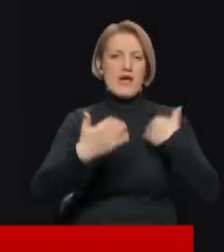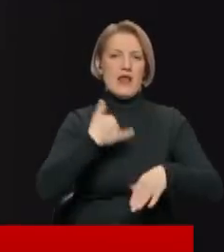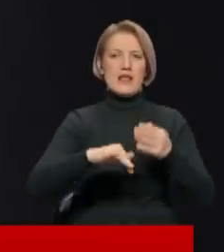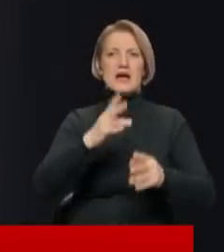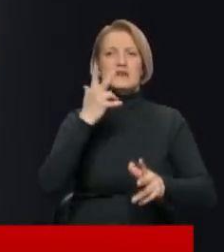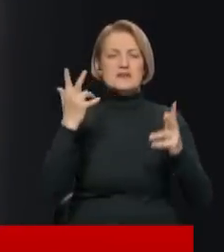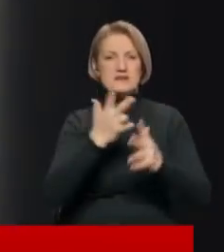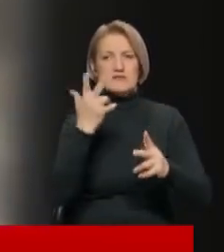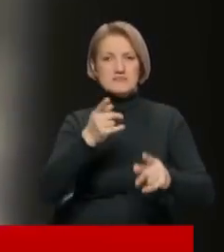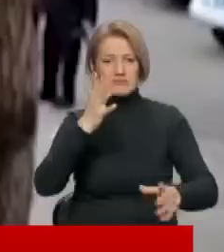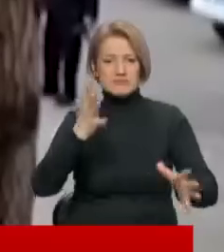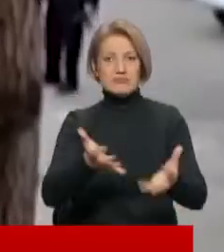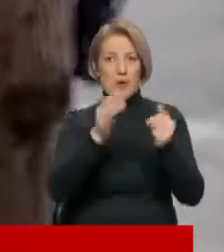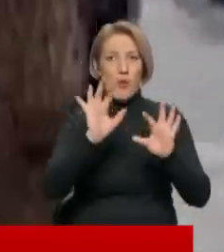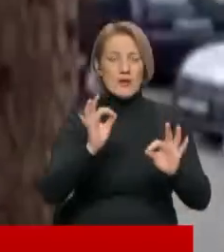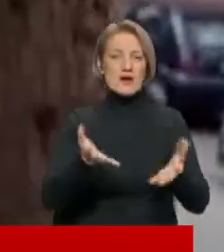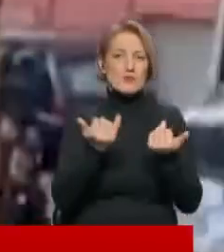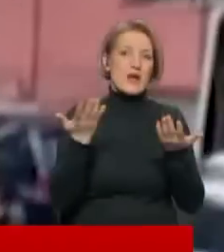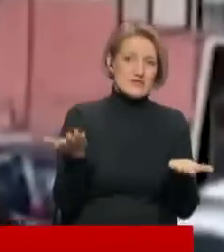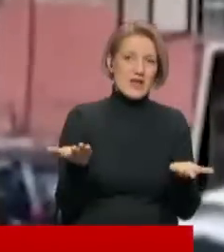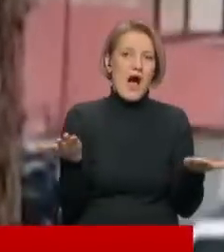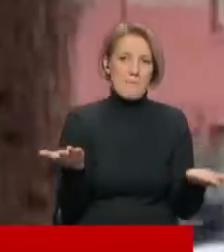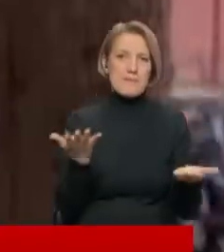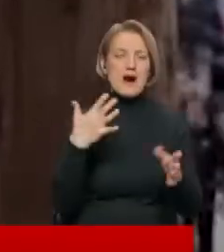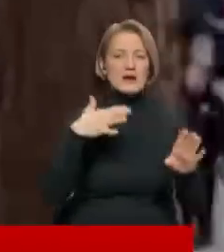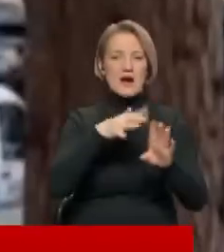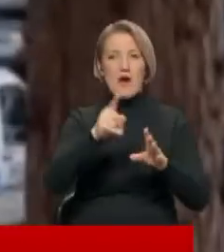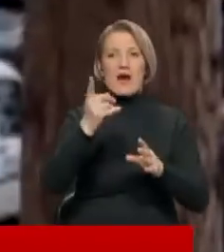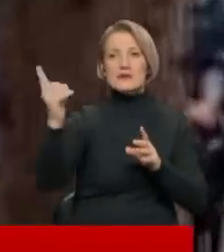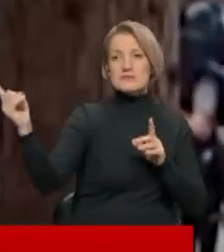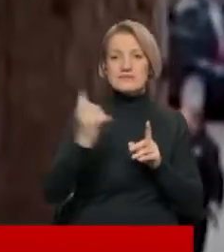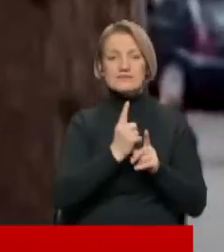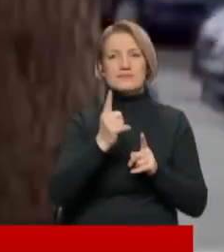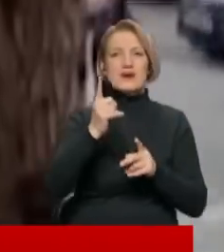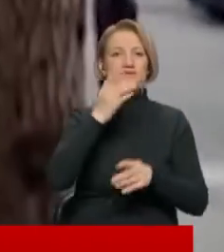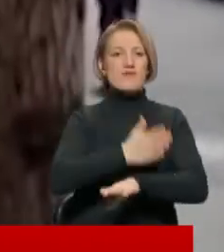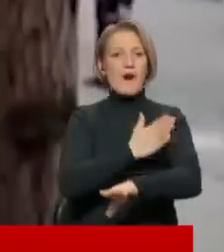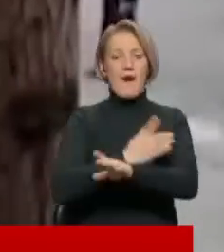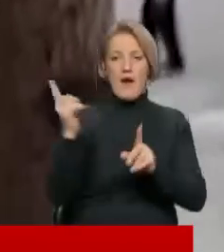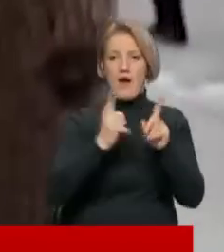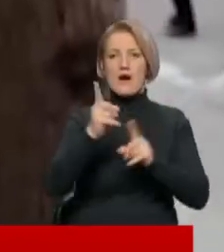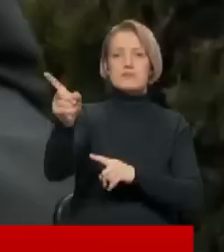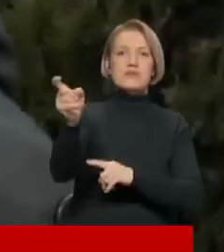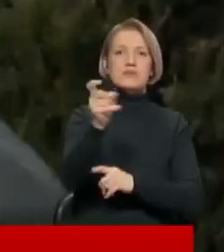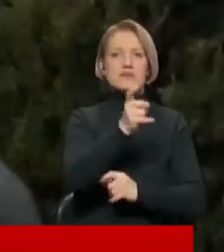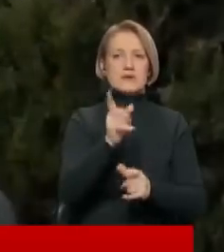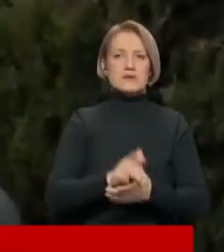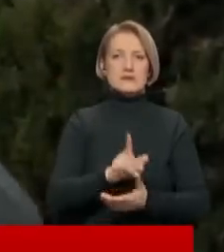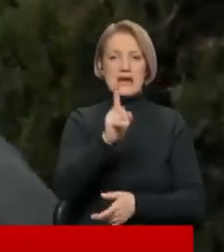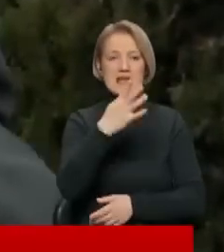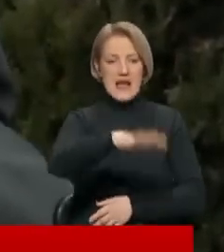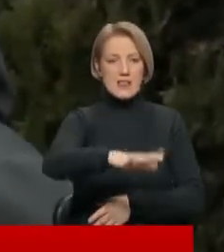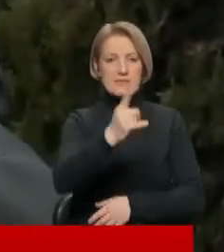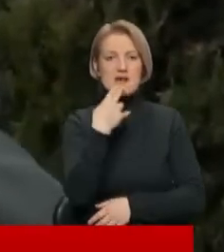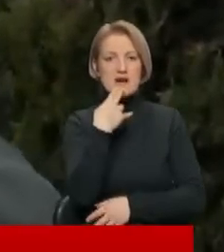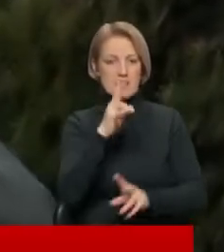hızla müdahale edilseydi kurtarılacaktı belki ama saldırgan ona yardım elini uzatmak isteyen vatandaşlara da silah çekti yerde bir